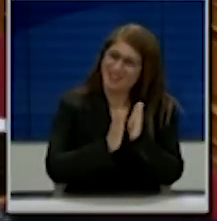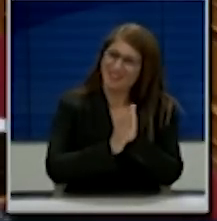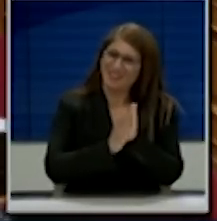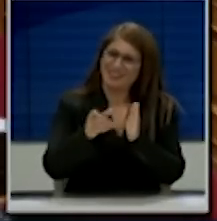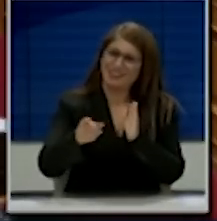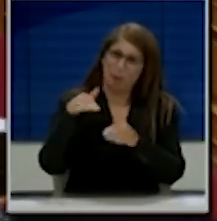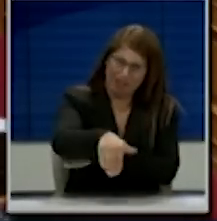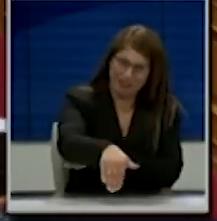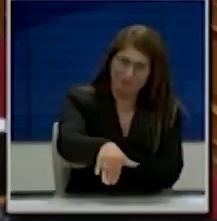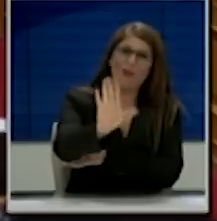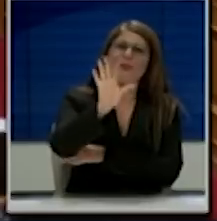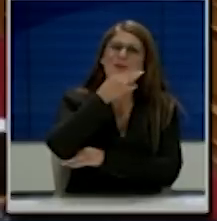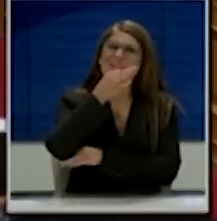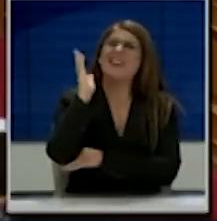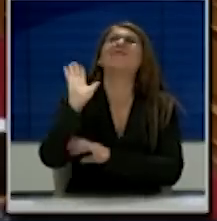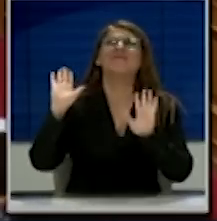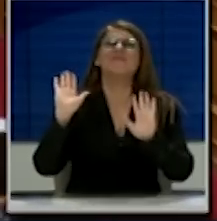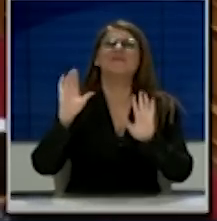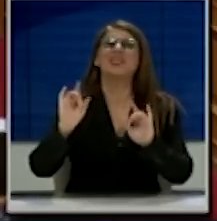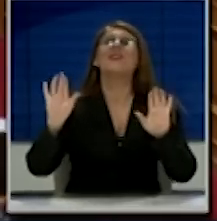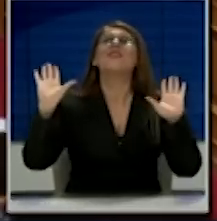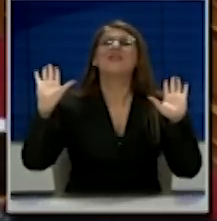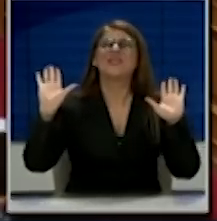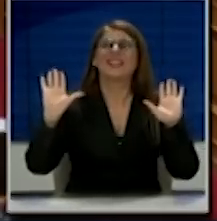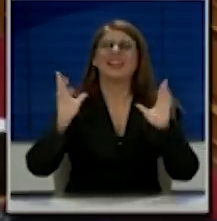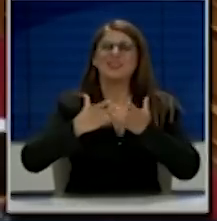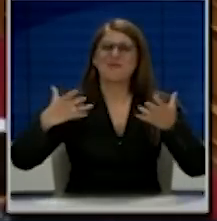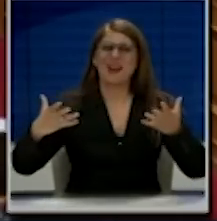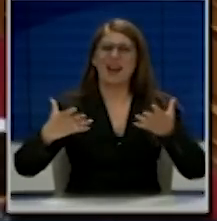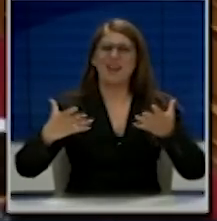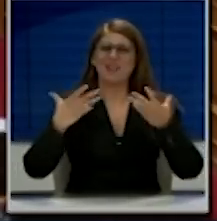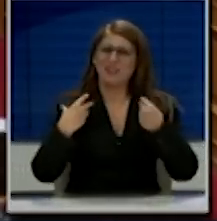για το πέσιμο, για την ομιλία, ούτε για το μεγάλο και το ωραίο, το συγκλονιστικό.